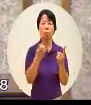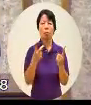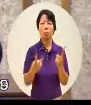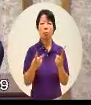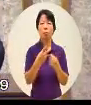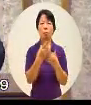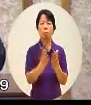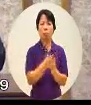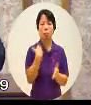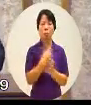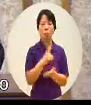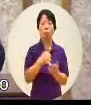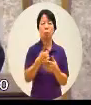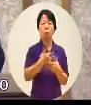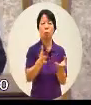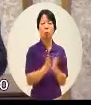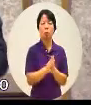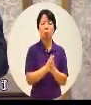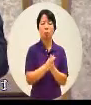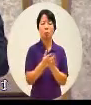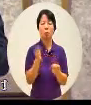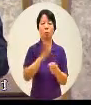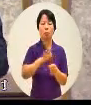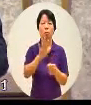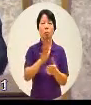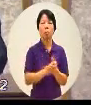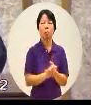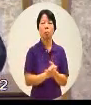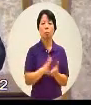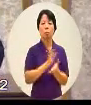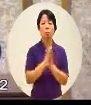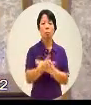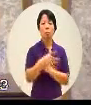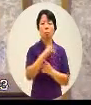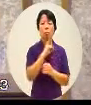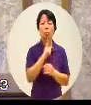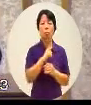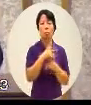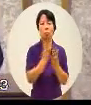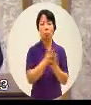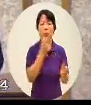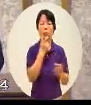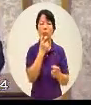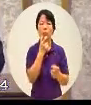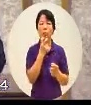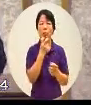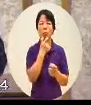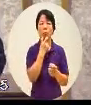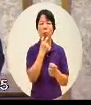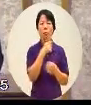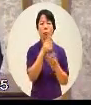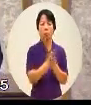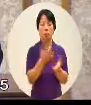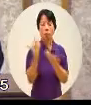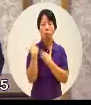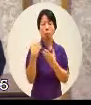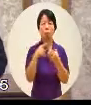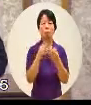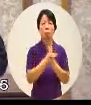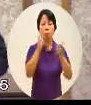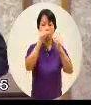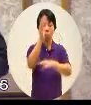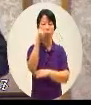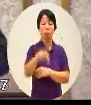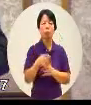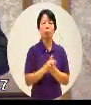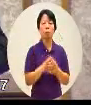还是有所谓弱势补助的，就排户条款、嗯、所以我们排户条款目前来讲，我们跟中央这个所要负担的经费，高雄市大概